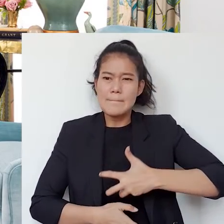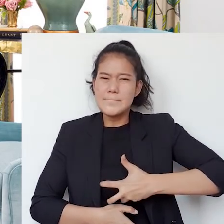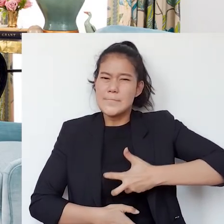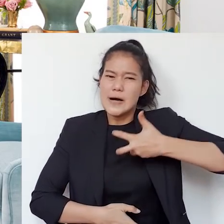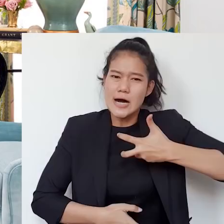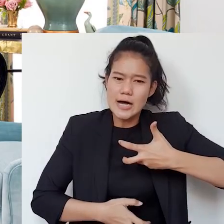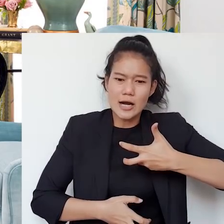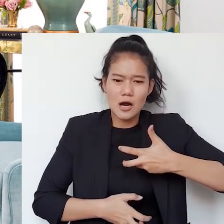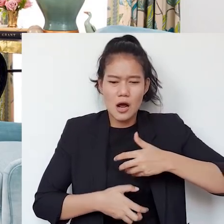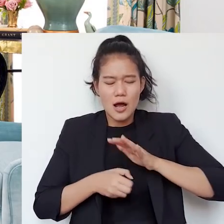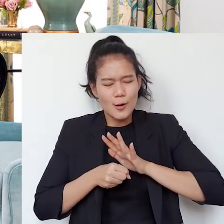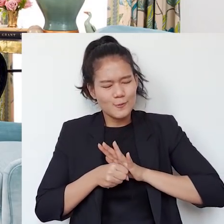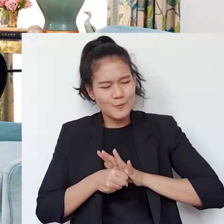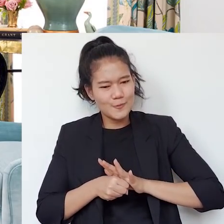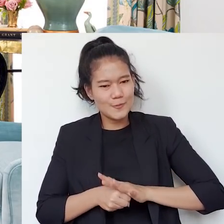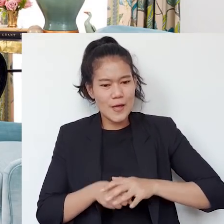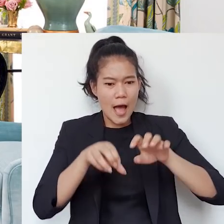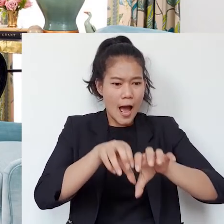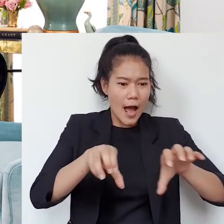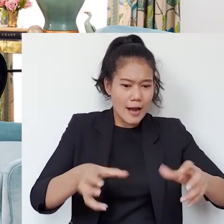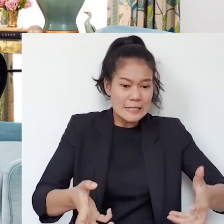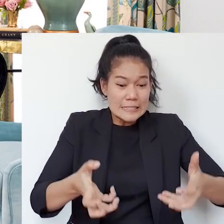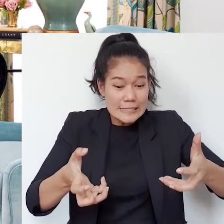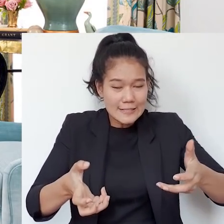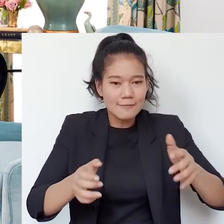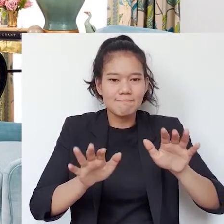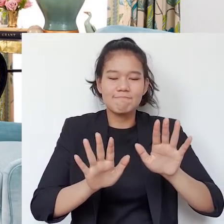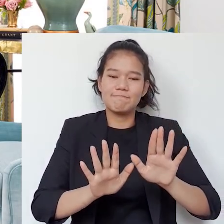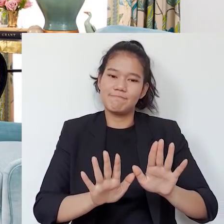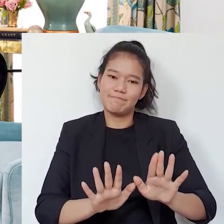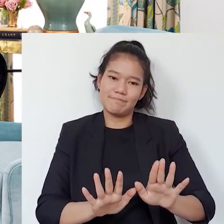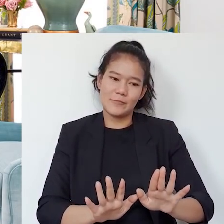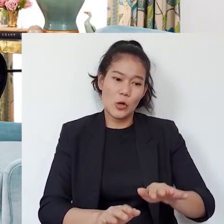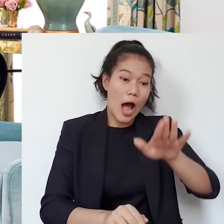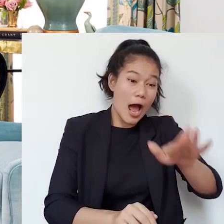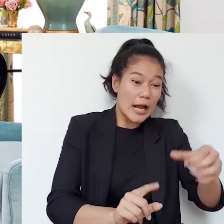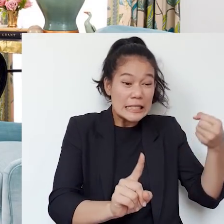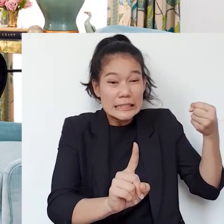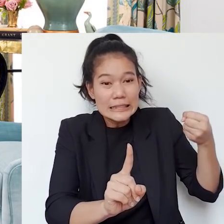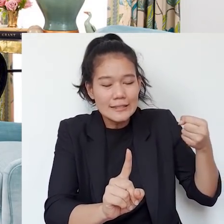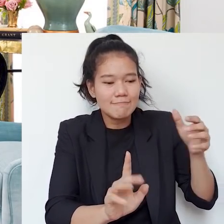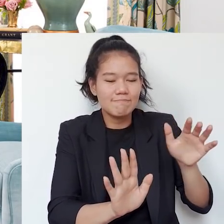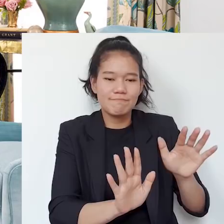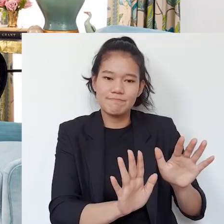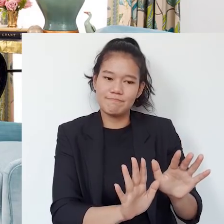dengan menghancurkan apa yang ada di hadapannya atau bahkan menghajar anak-anaknya.